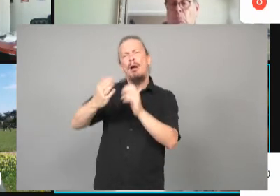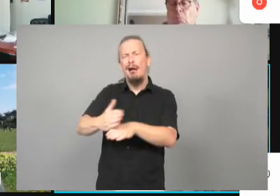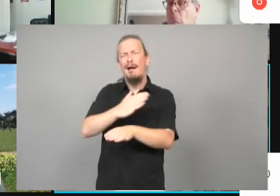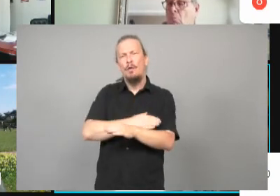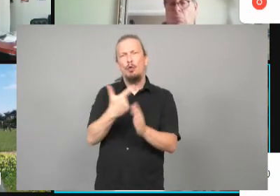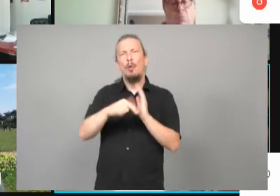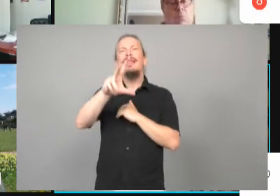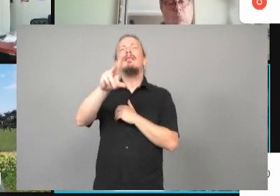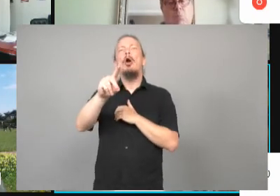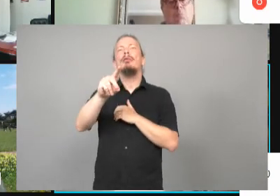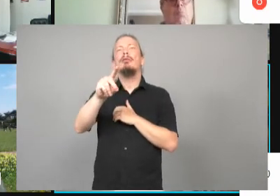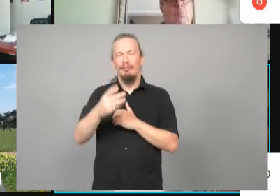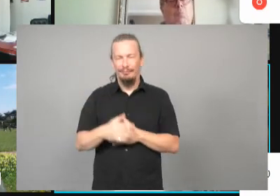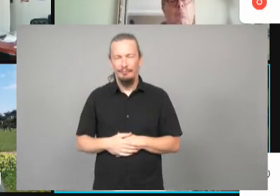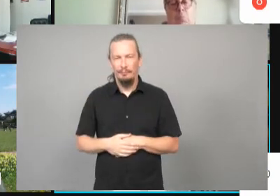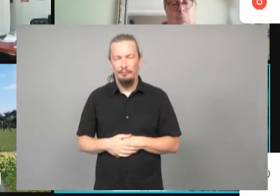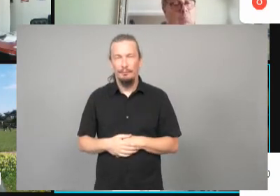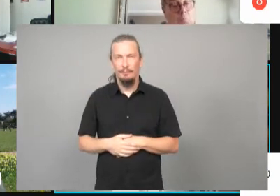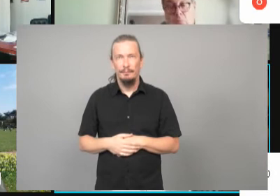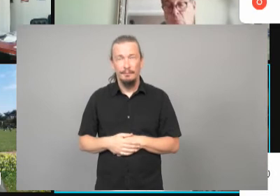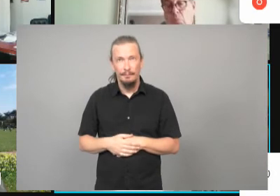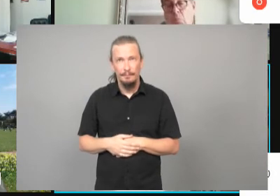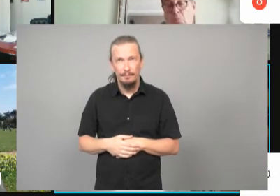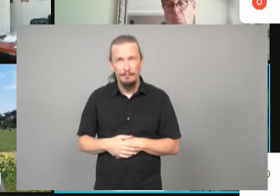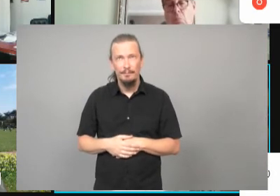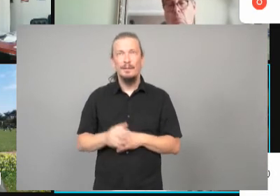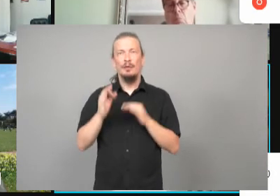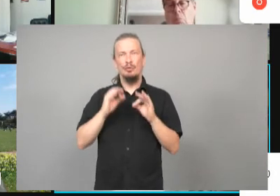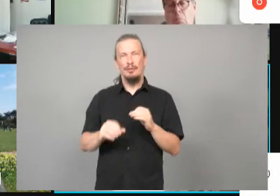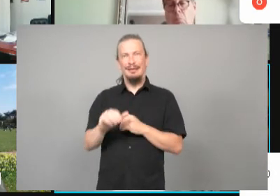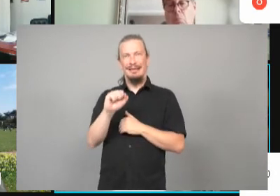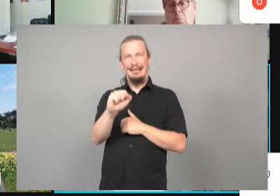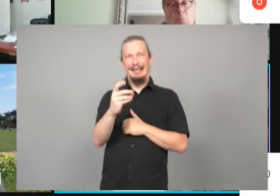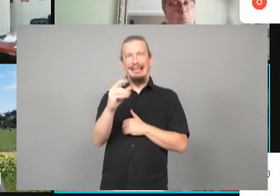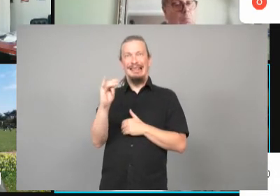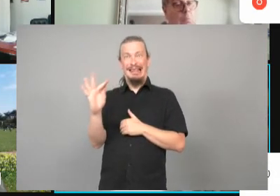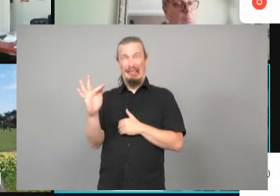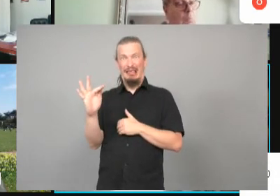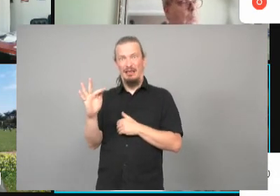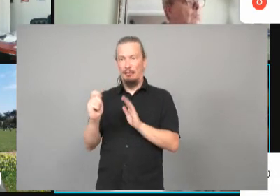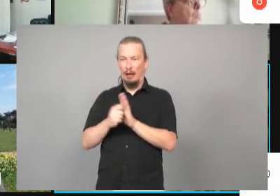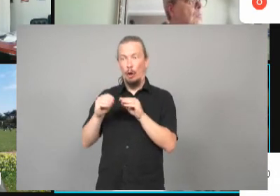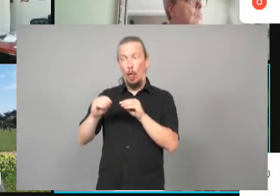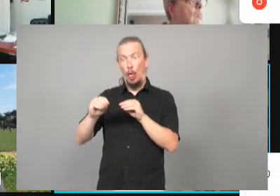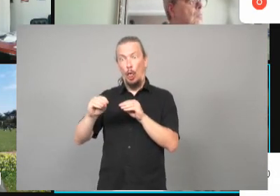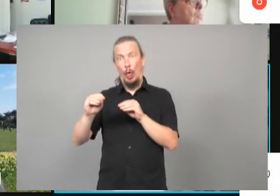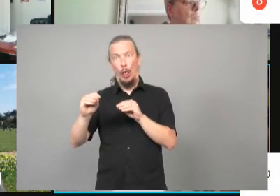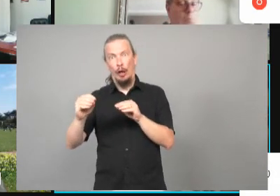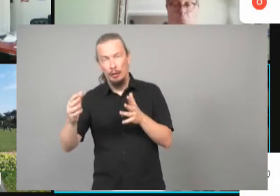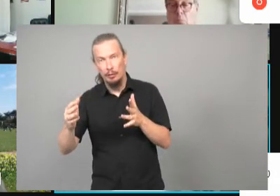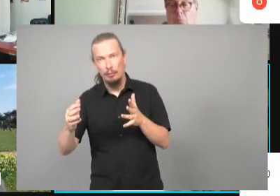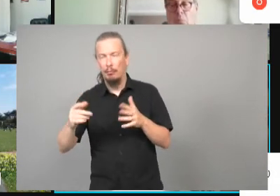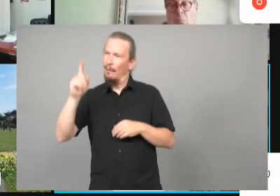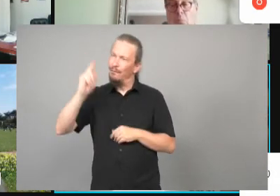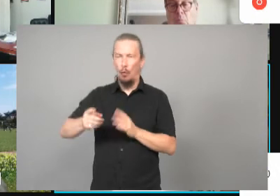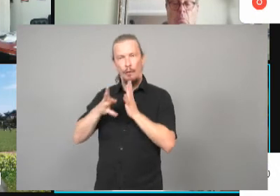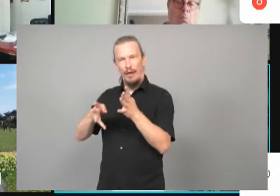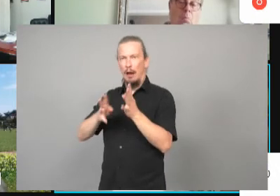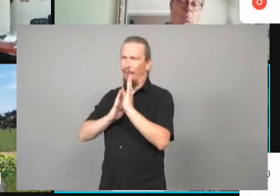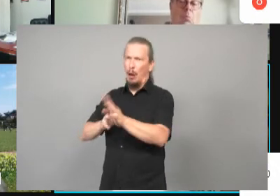secteur des transports. Étant donné les délais de réalisation du SDIT, seul un développement massif du